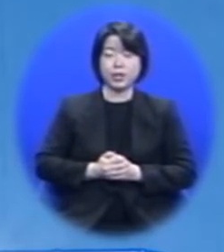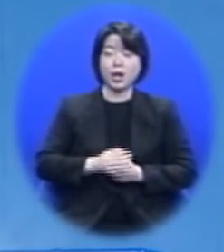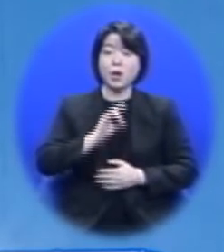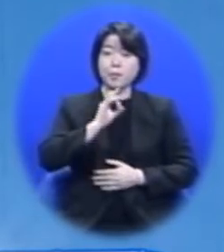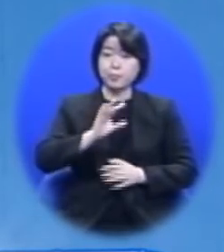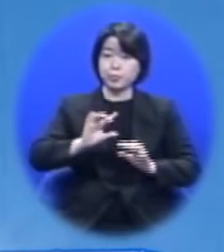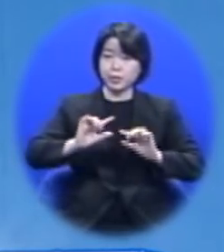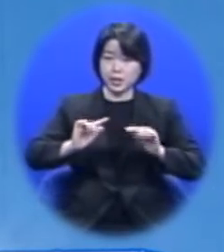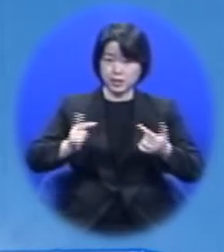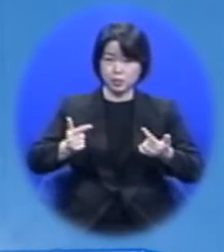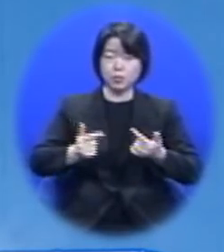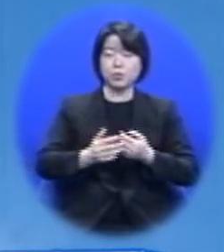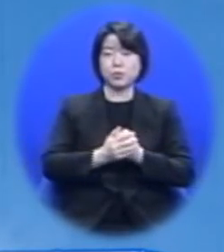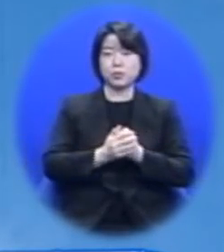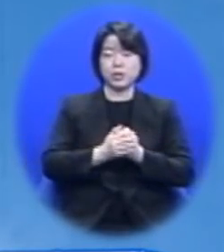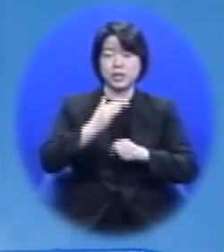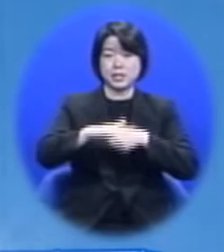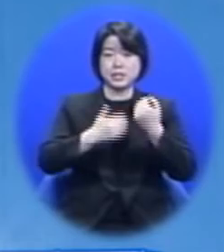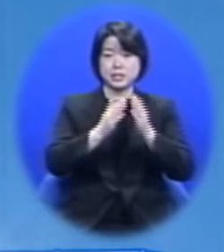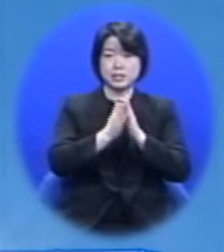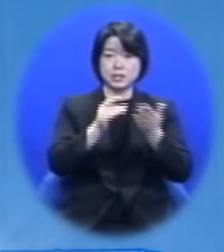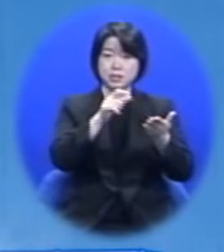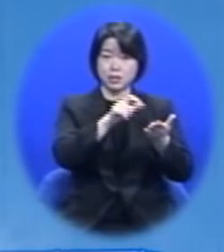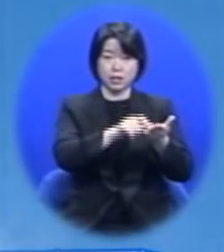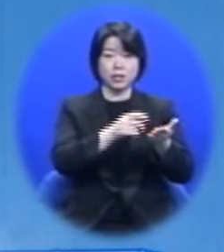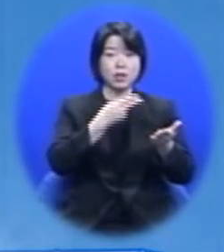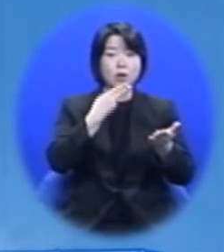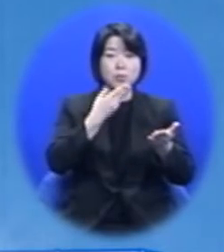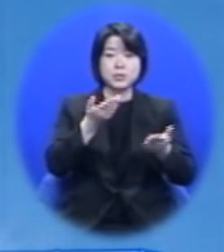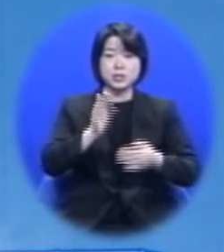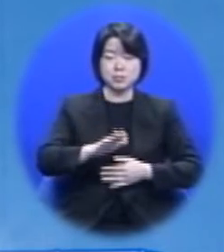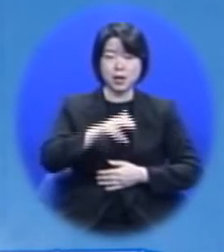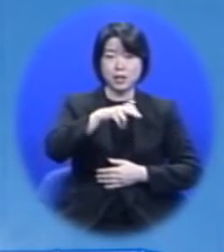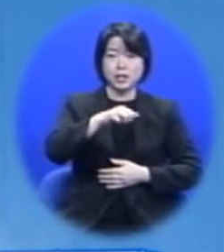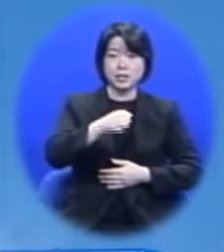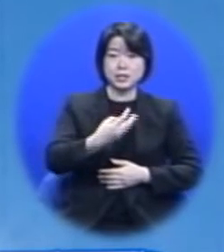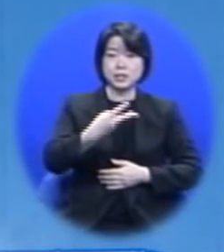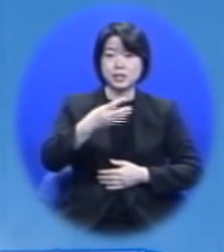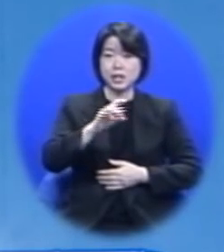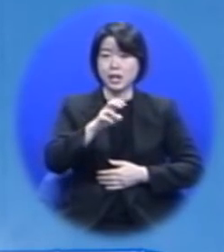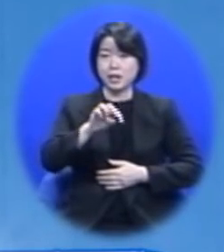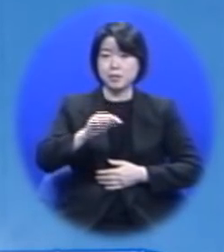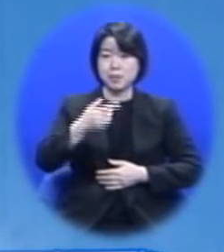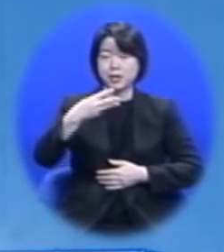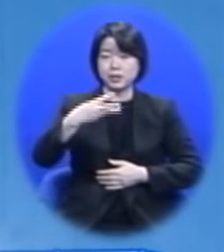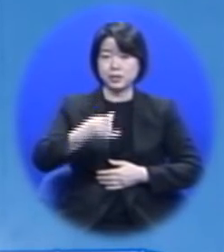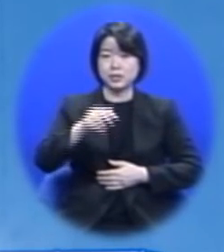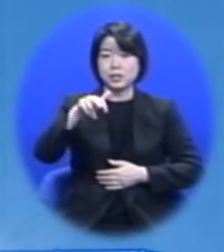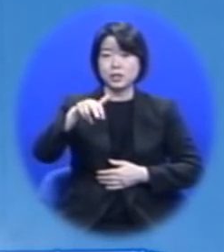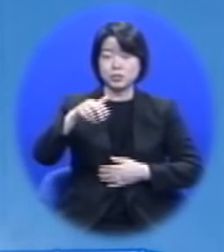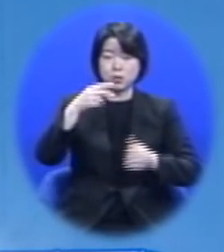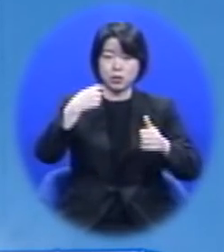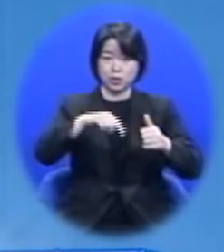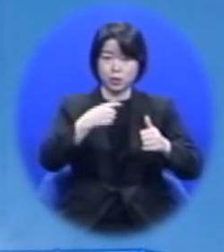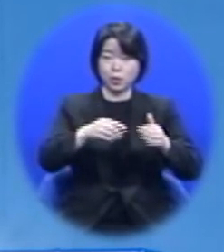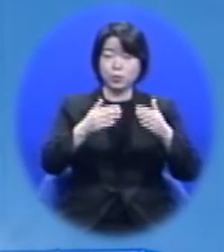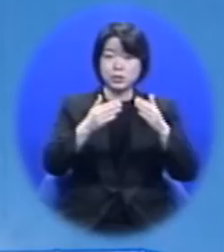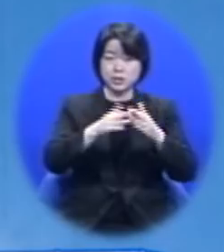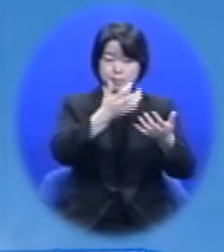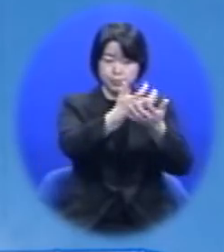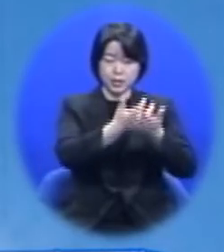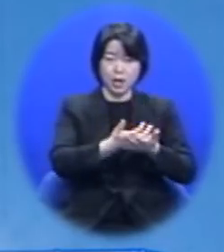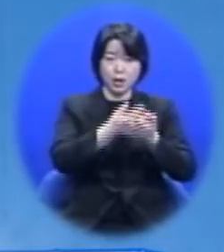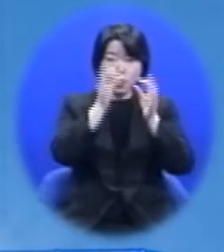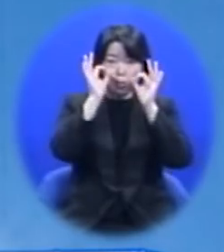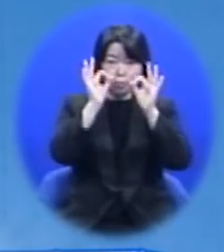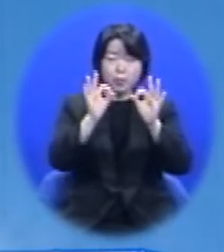뿐만 아니고 성경에는 나오지 않지만 클레멘 교훈집이라고 하는 자료집에